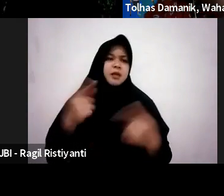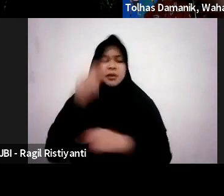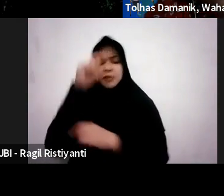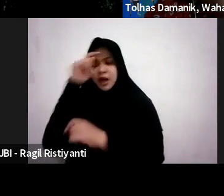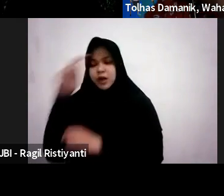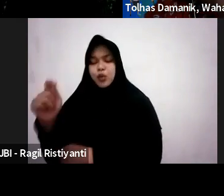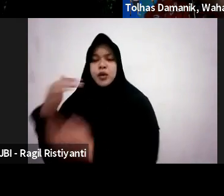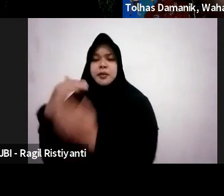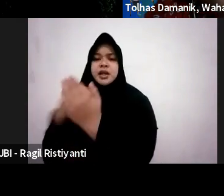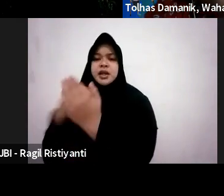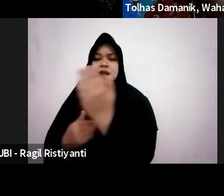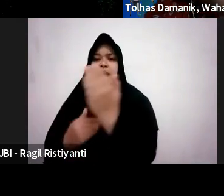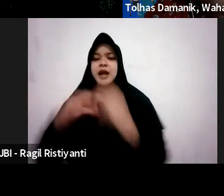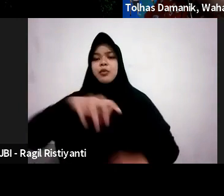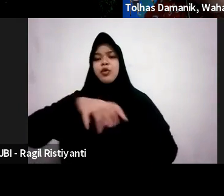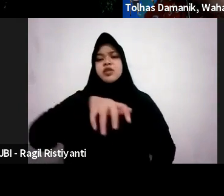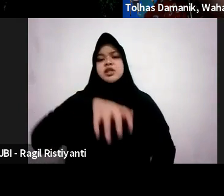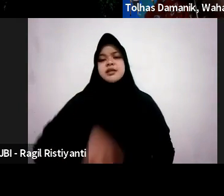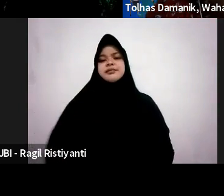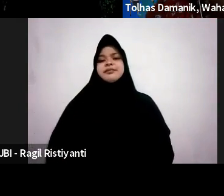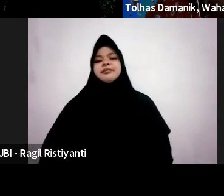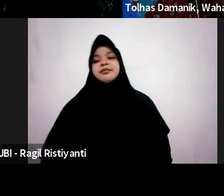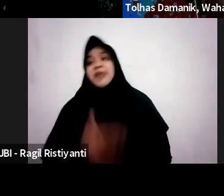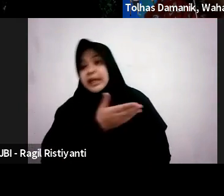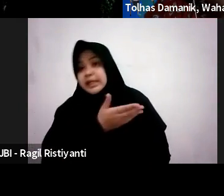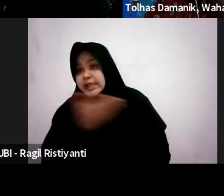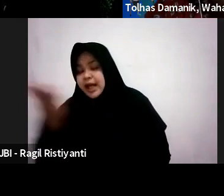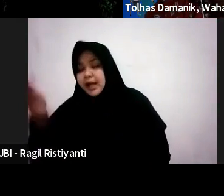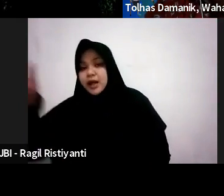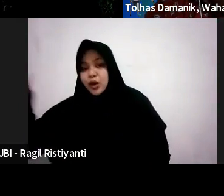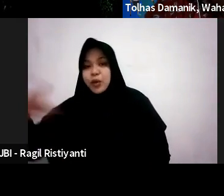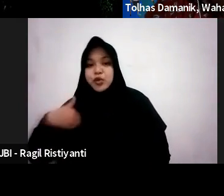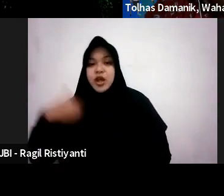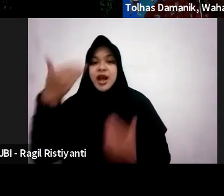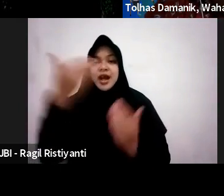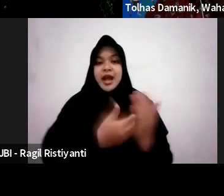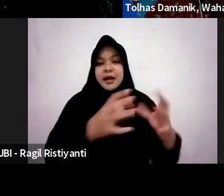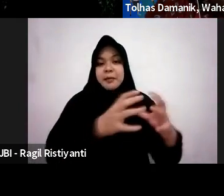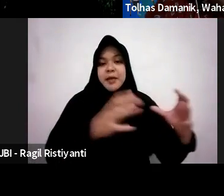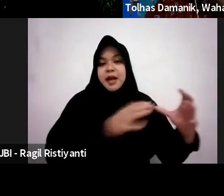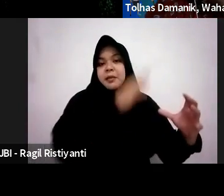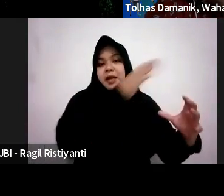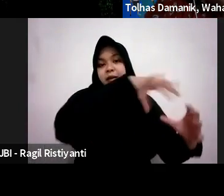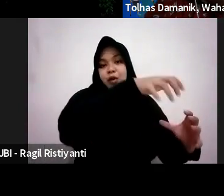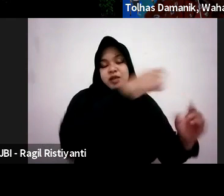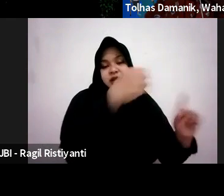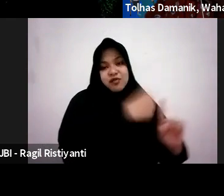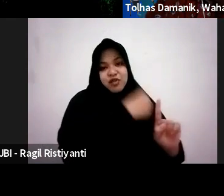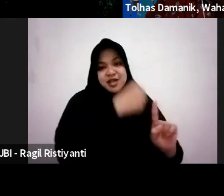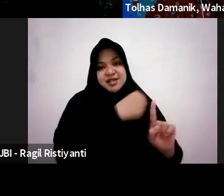kebijakan dari provinsi nah silakan Deplu kalau punya anggaran banyak Pergilah ke provinsi lakukan aplikasi